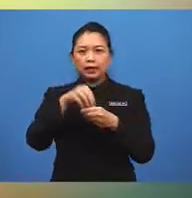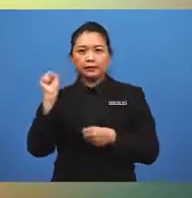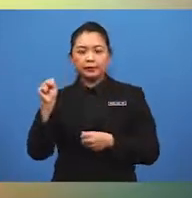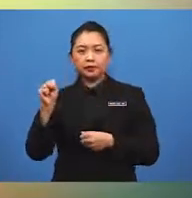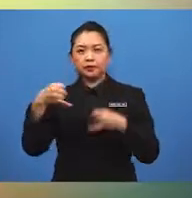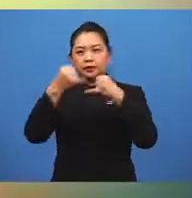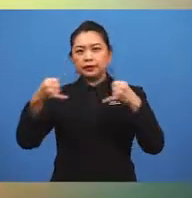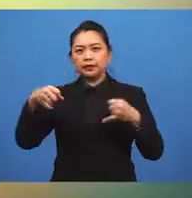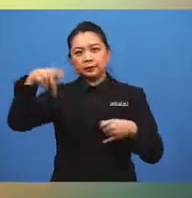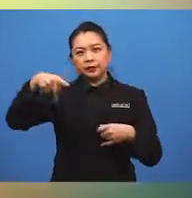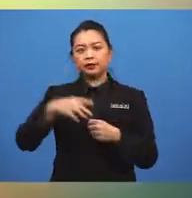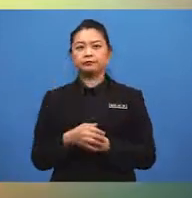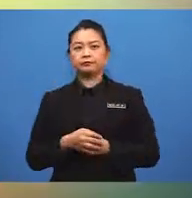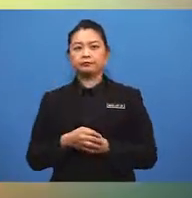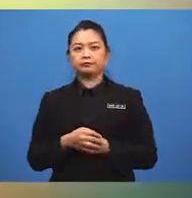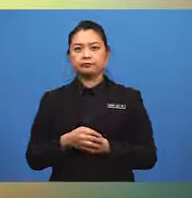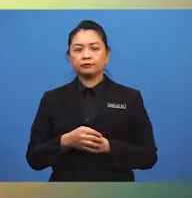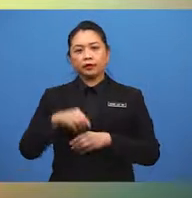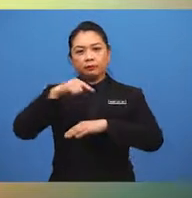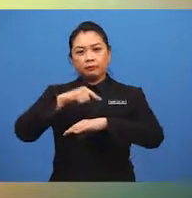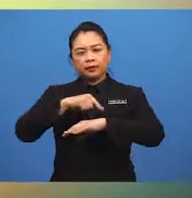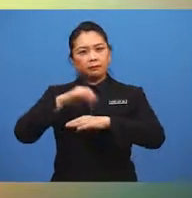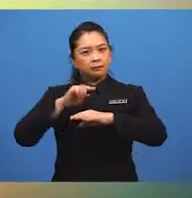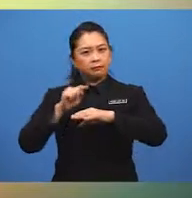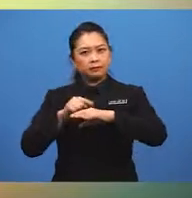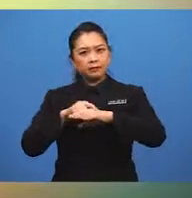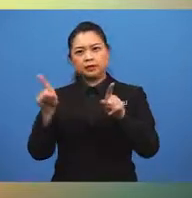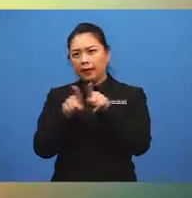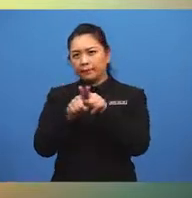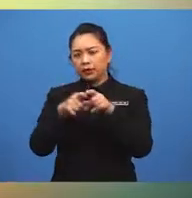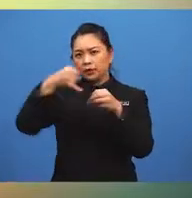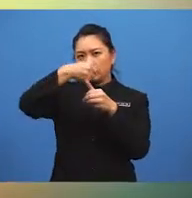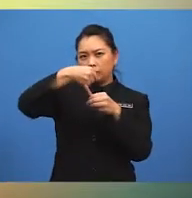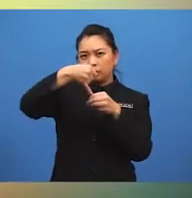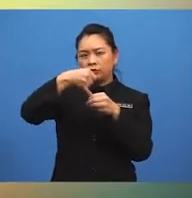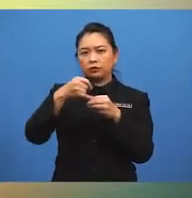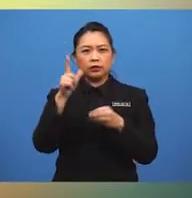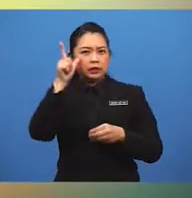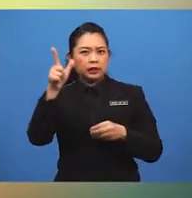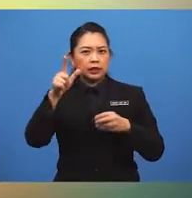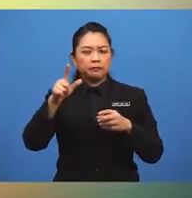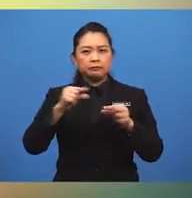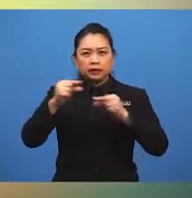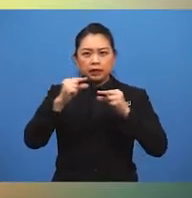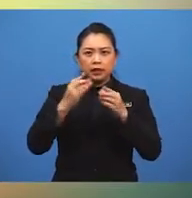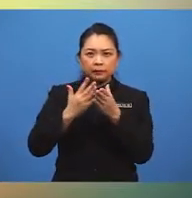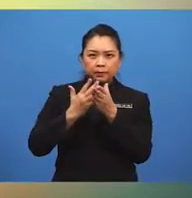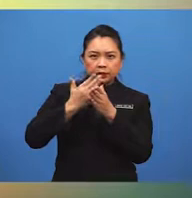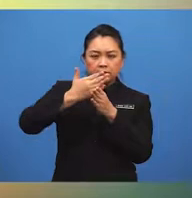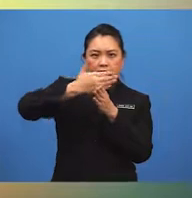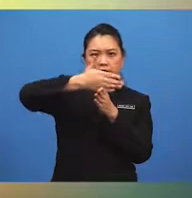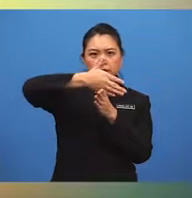semikonduktor jenis P. Pada masa yang sama, lohong juga kelihatan bergerak merentasi